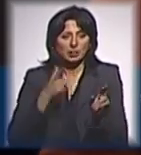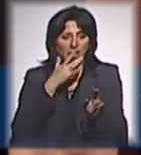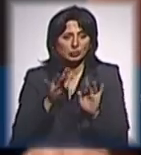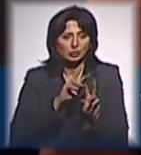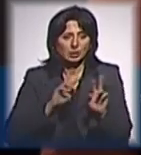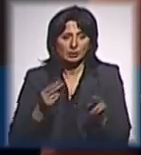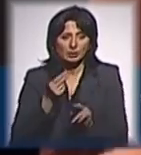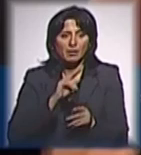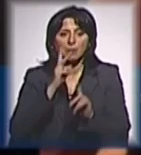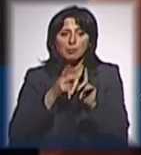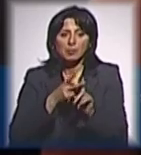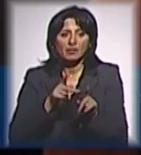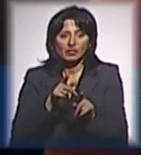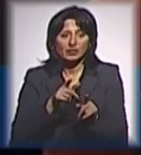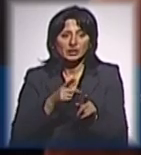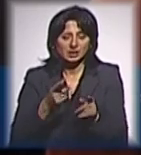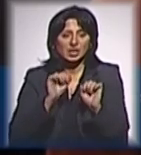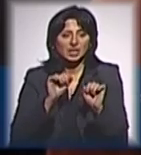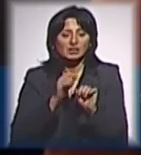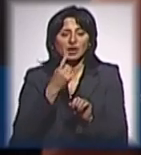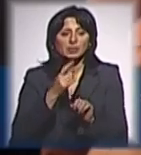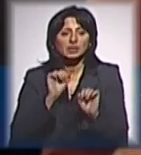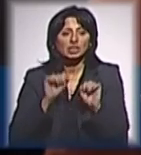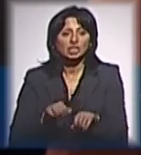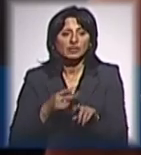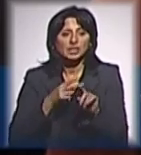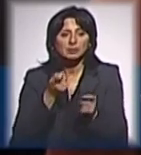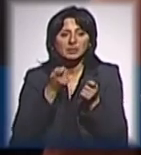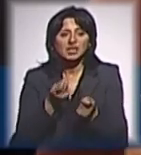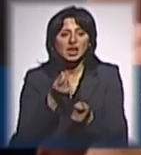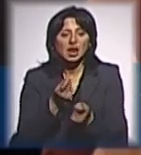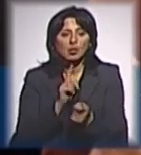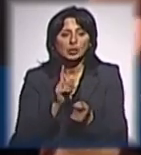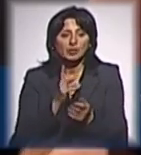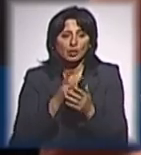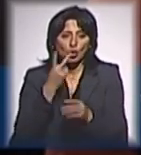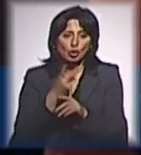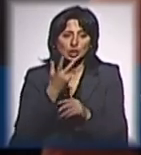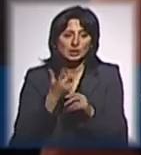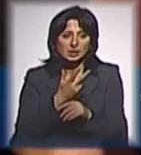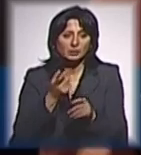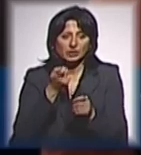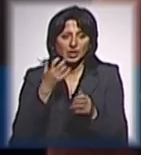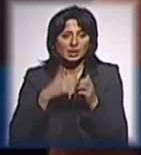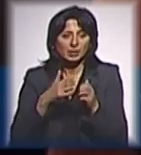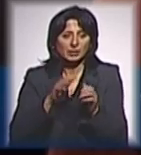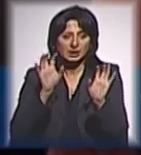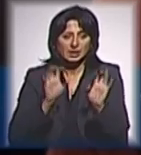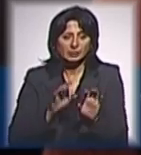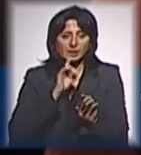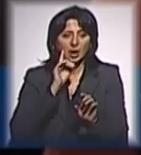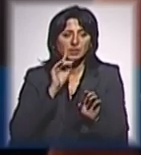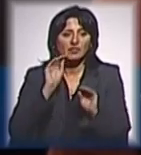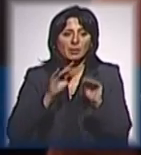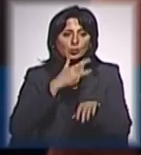დროს იყო, ხოლო მეორე მხრივ ამ გამონაბოლქვისგან დამცავ ერთ-ერთ საშუალებას იმ ცირე რაოდენობის ორჯერ სამჯერ ნაკლებს ვიდრე აბა სტანდარტები ითვალისწინებს